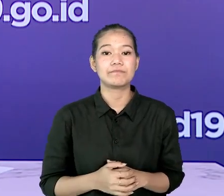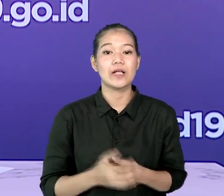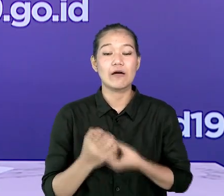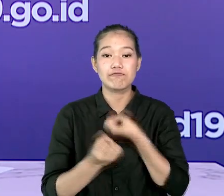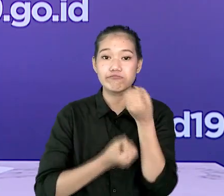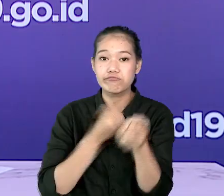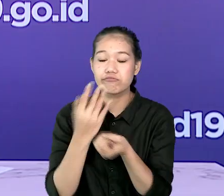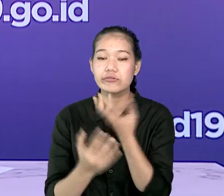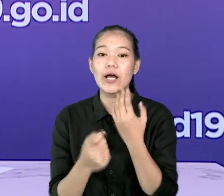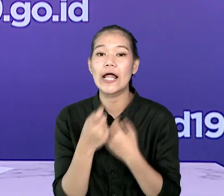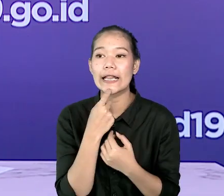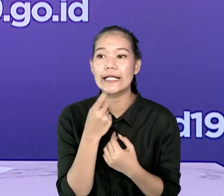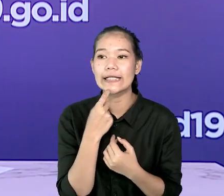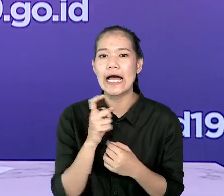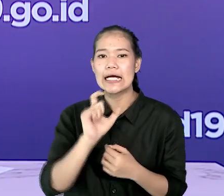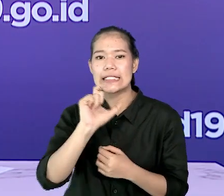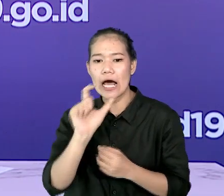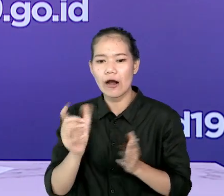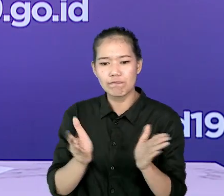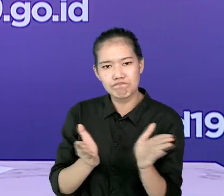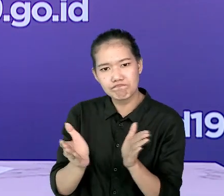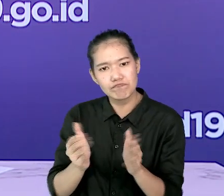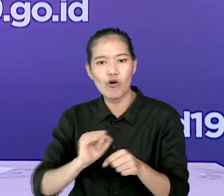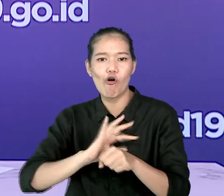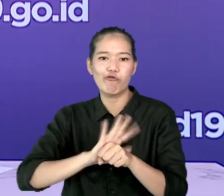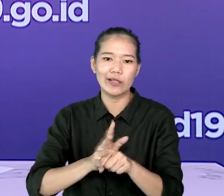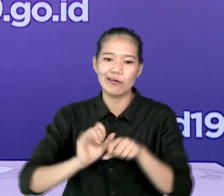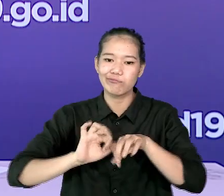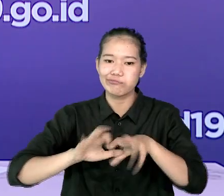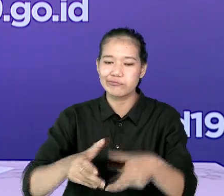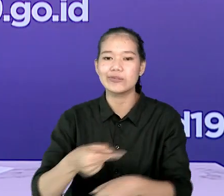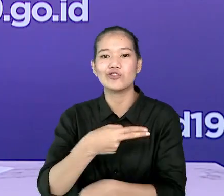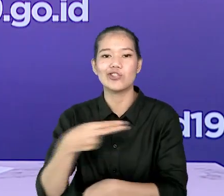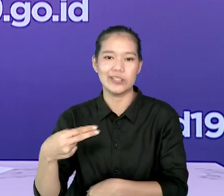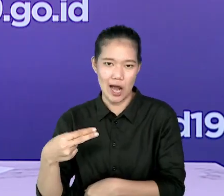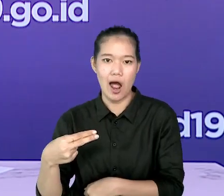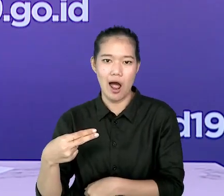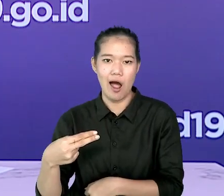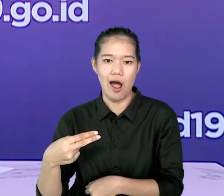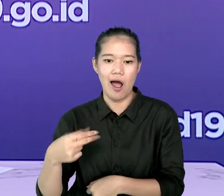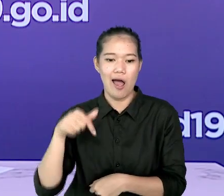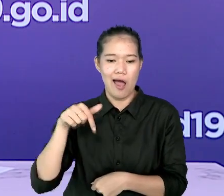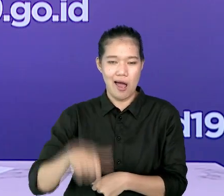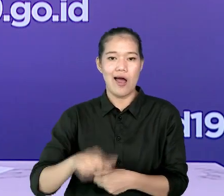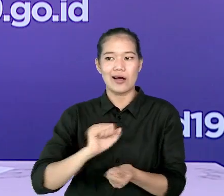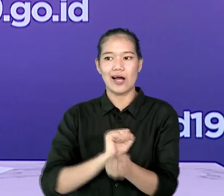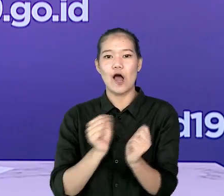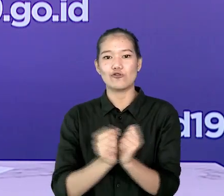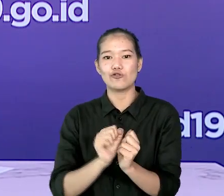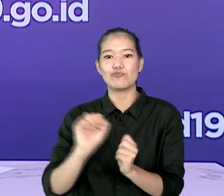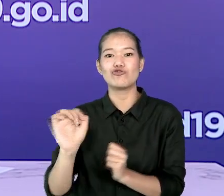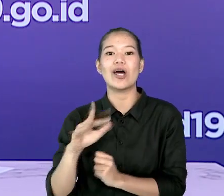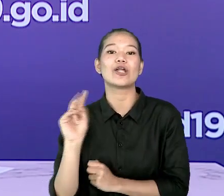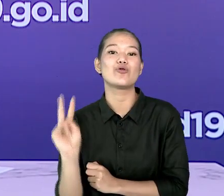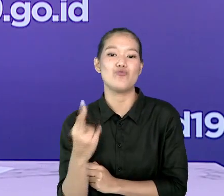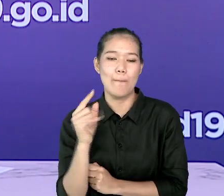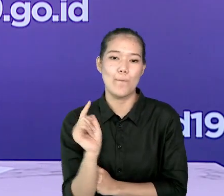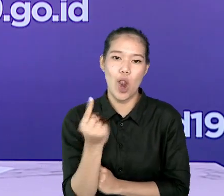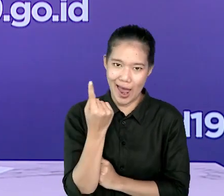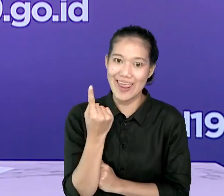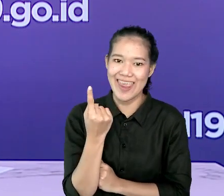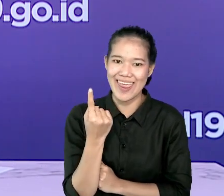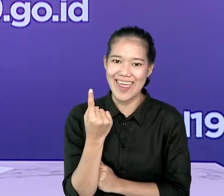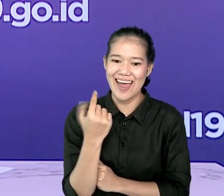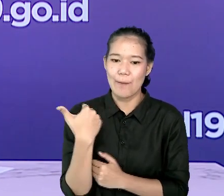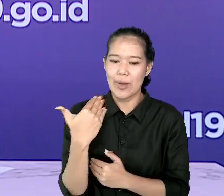akan menjelaskan mengenai strategi penanganan COVID-19 di Indonesia selama lonjakan kasus kedua, sehingga kasus